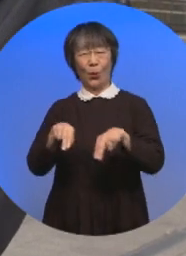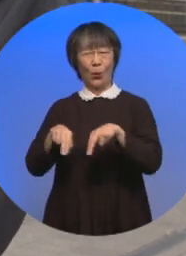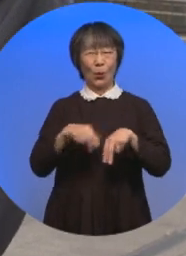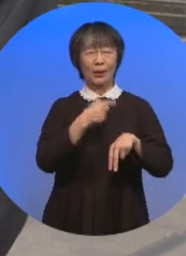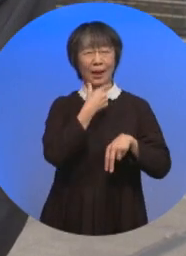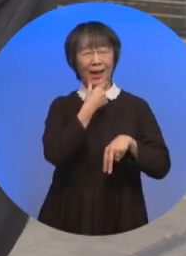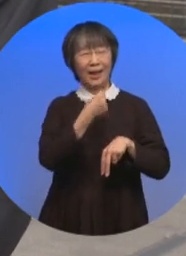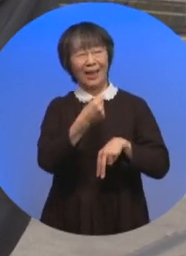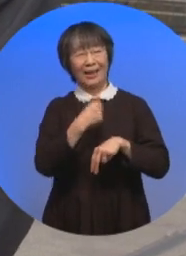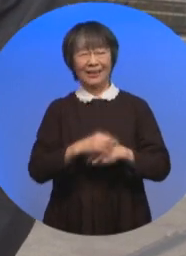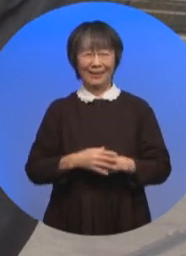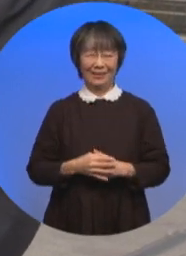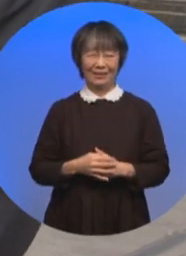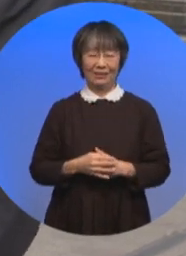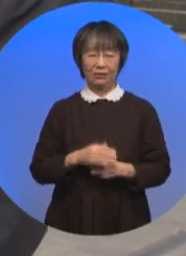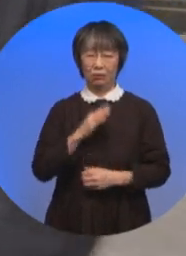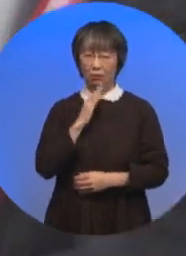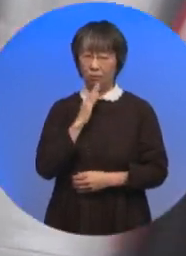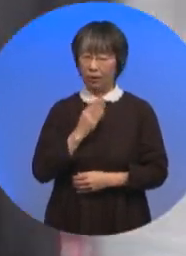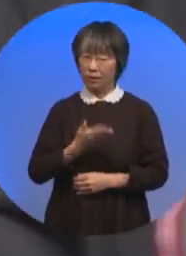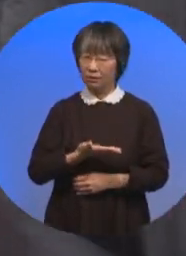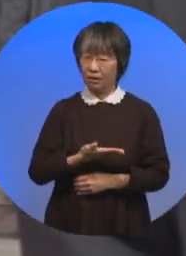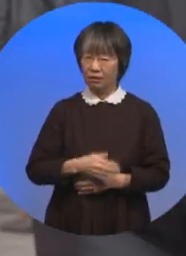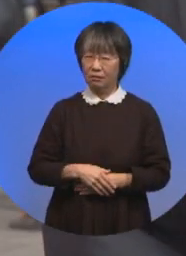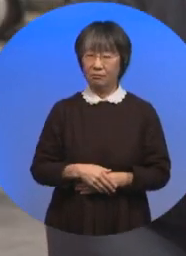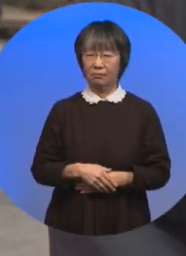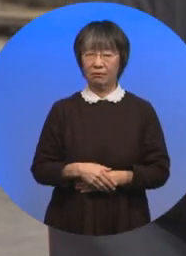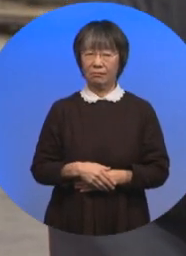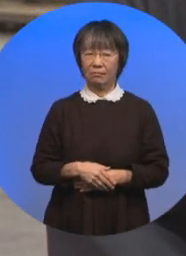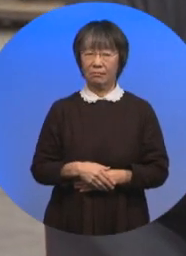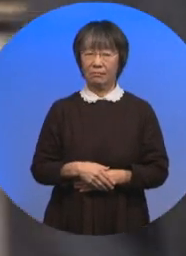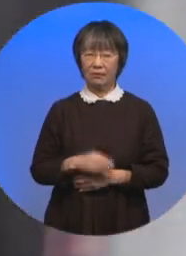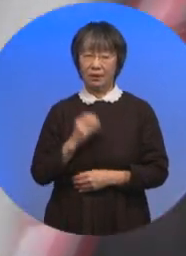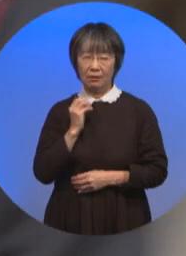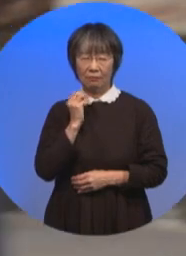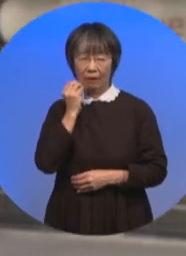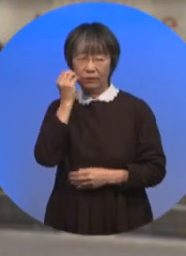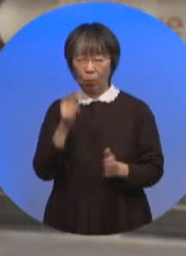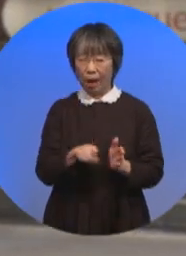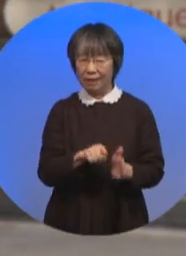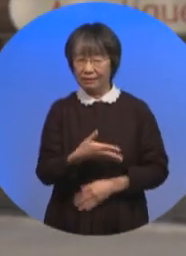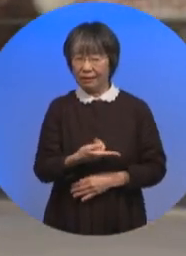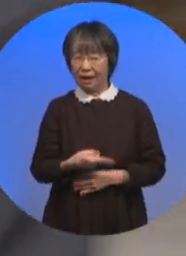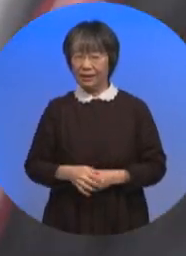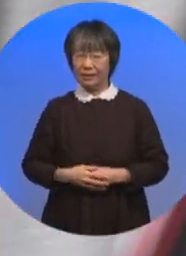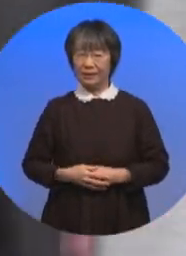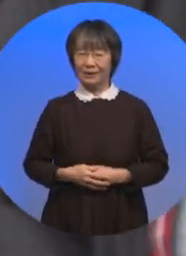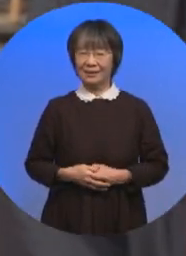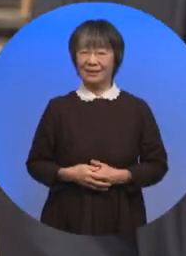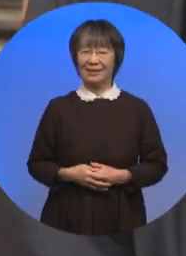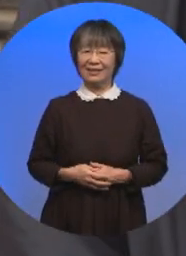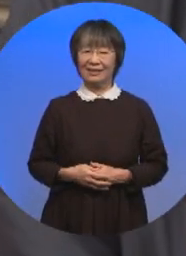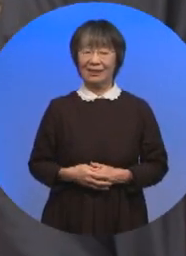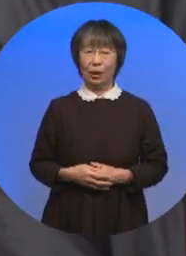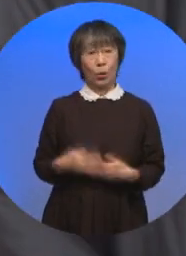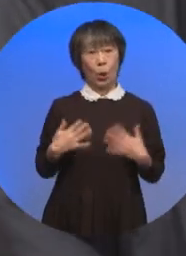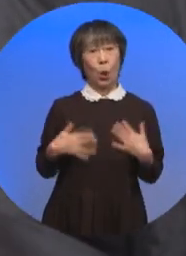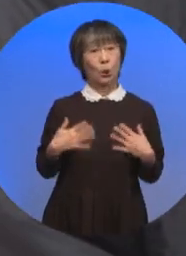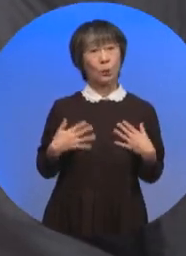私もしたかったので。 ほんまですか？ 初めては。本当ですよ。 全然感情こもってないですけど。 いや、もう楽しみでなりません今